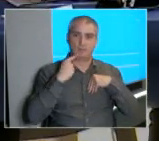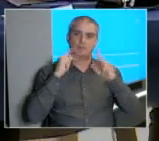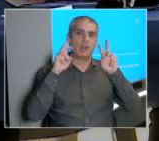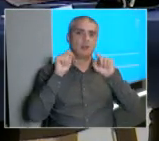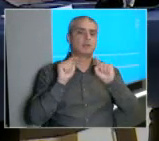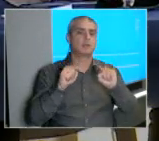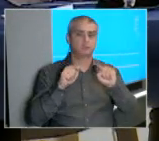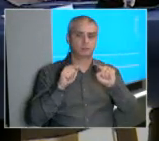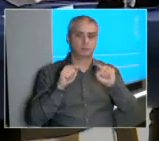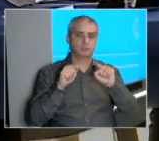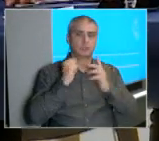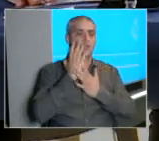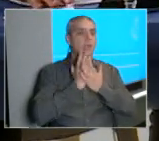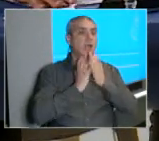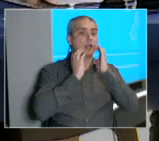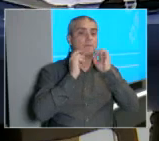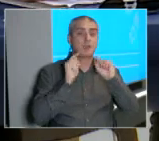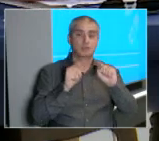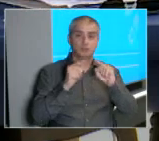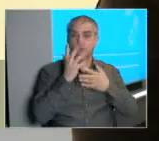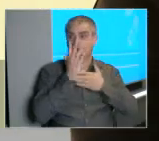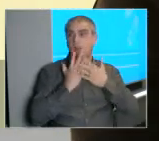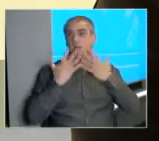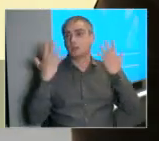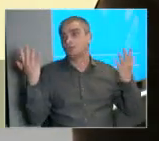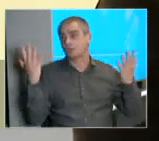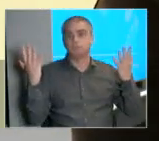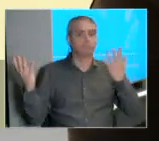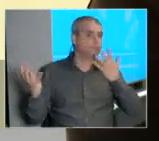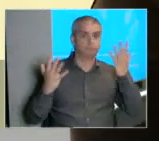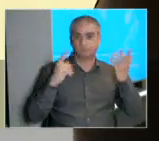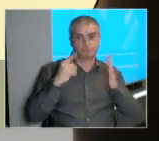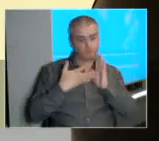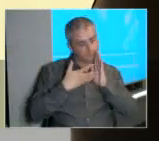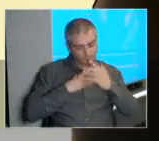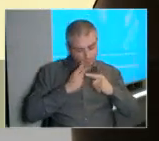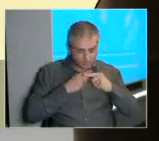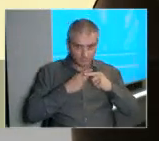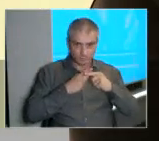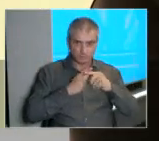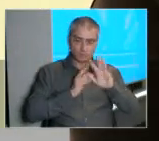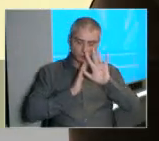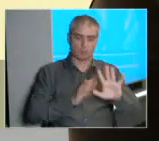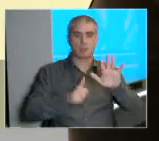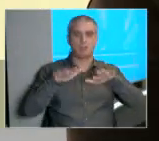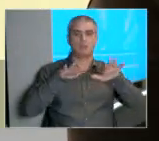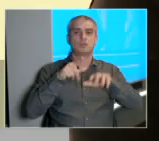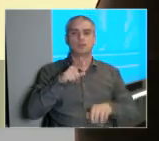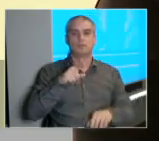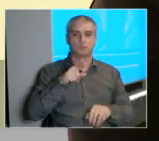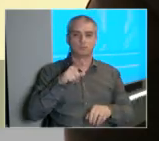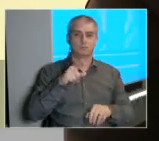ההגדרה הזאת, שחלק מן התקשורת, חלק ניכר, לא נמדד בדיוק, שונא את ראש